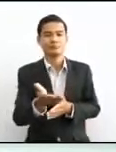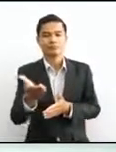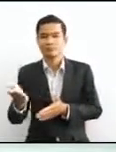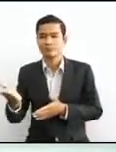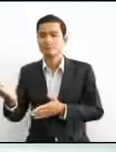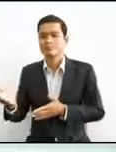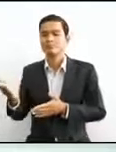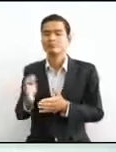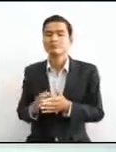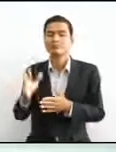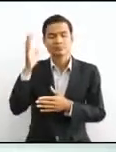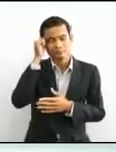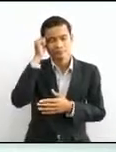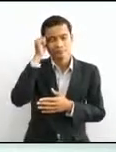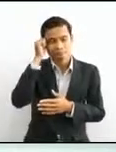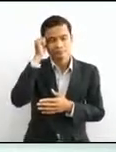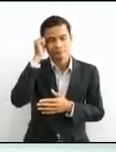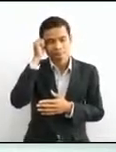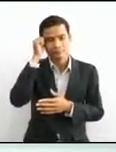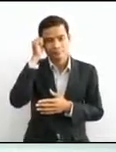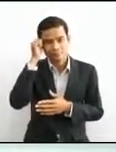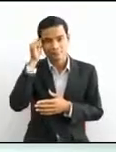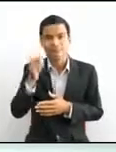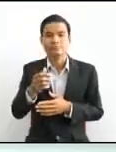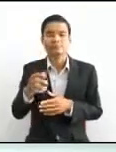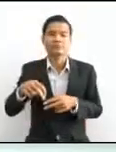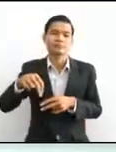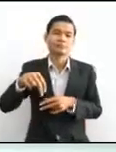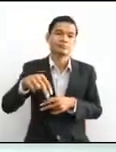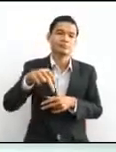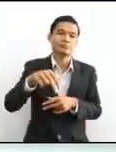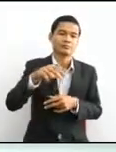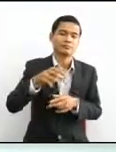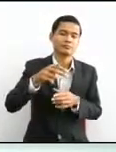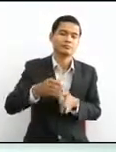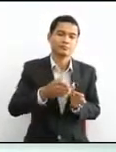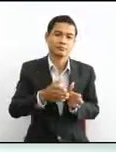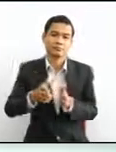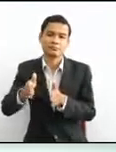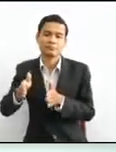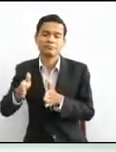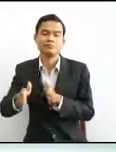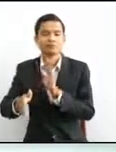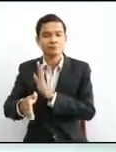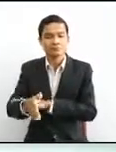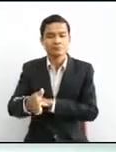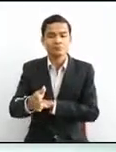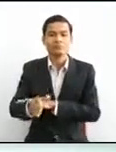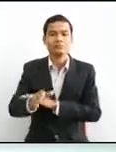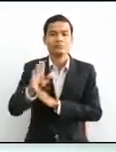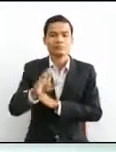mà cho miệng tròn chăm đà ép khang đầm